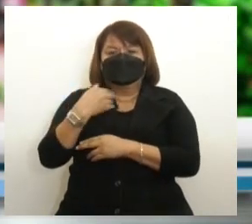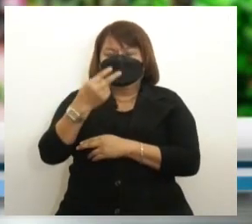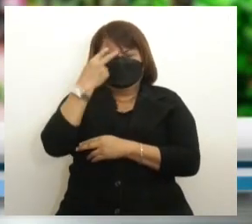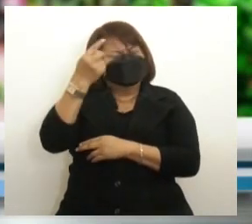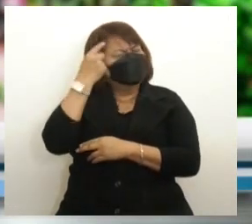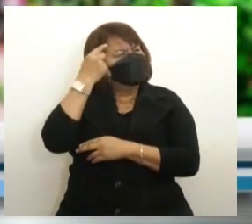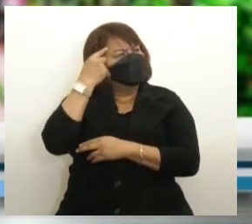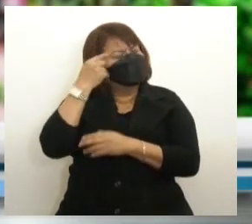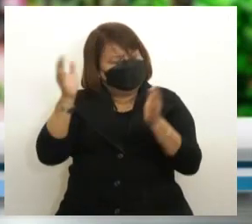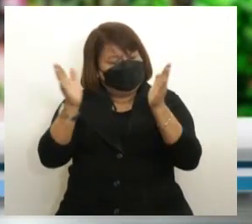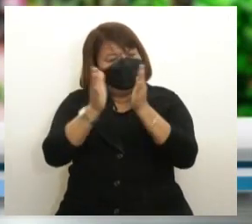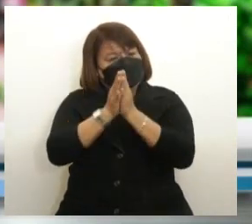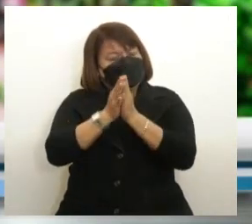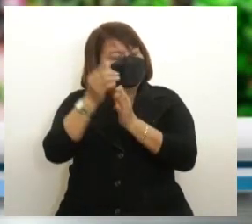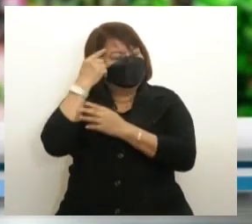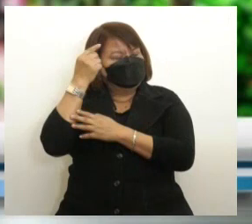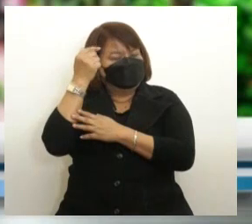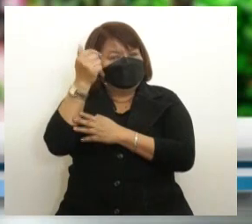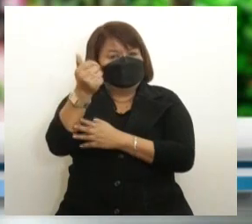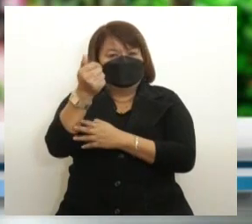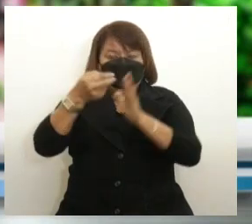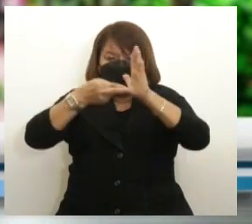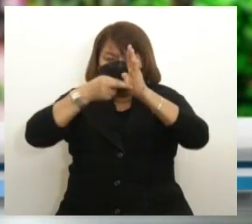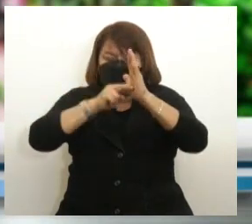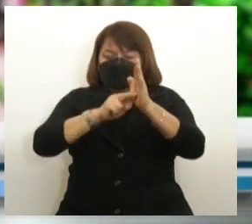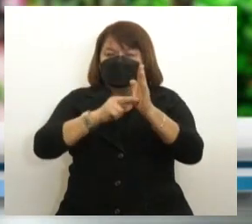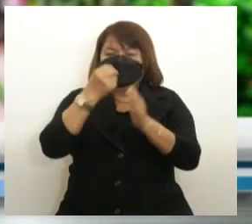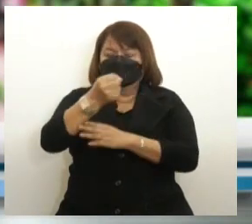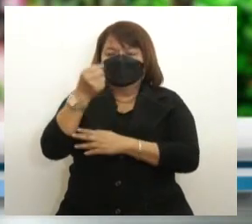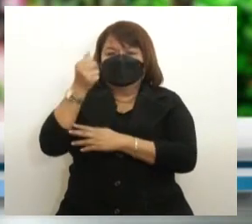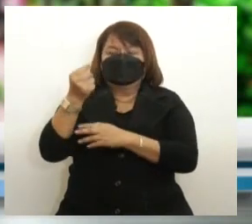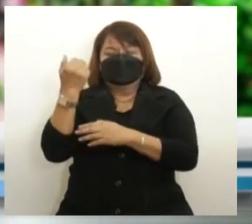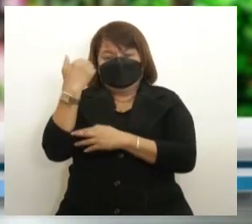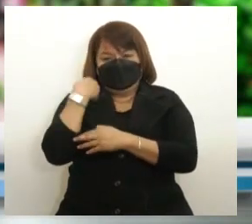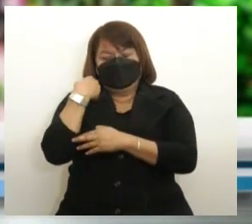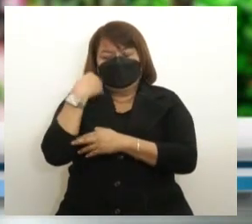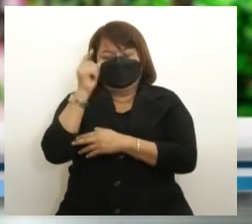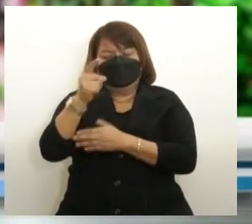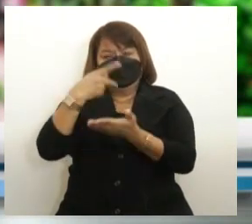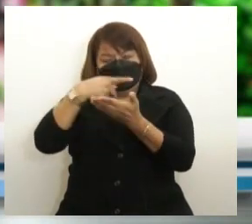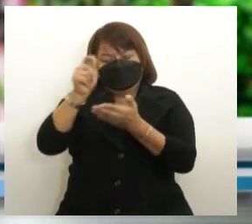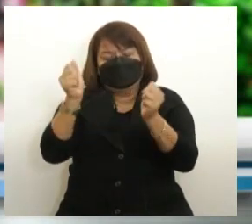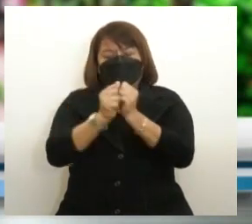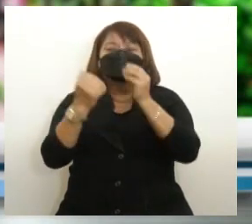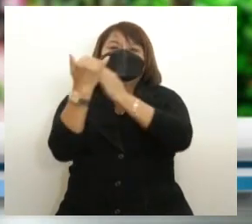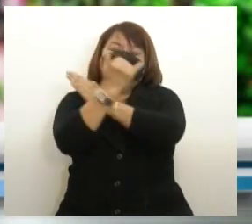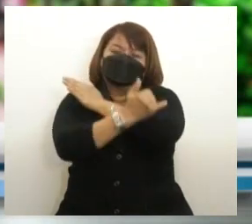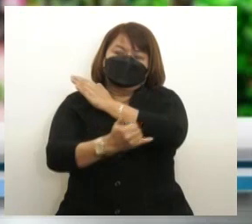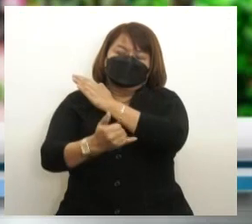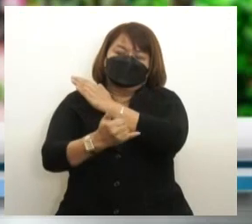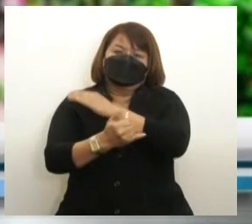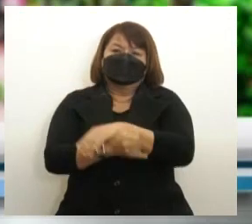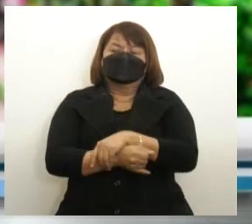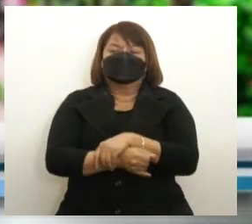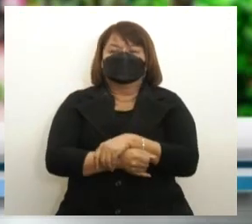ศนคติที่ถูกต้องจะเป็นสิ่งที่เริ่มต้นสิ่งที่ดีเกิดขึ้นที่เป็นประโยชน์ต่อบ้านเมืองแล้วก็นำไปสู่การมี